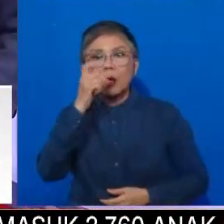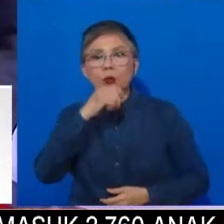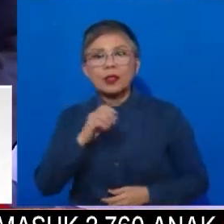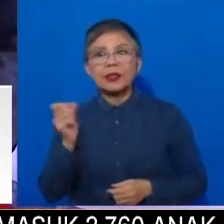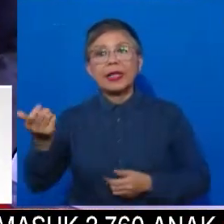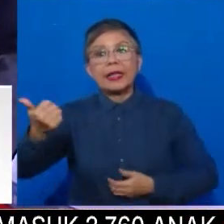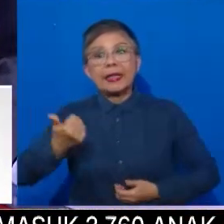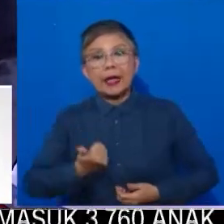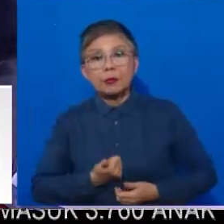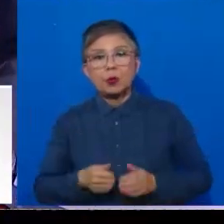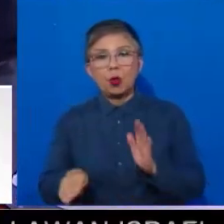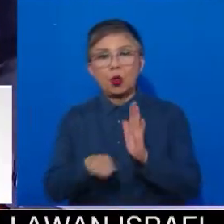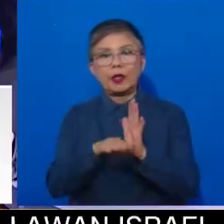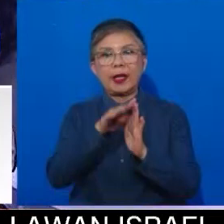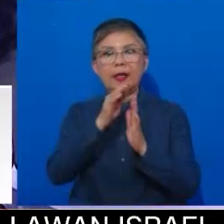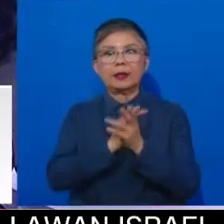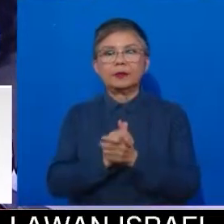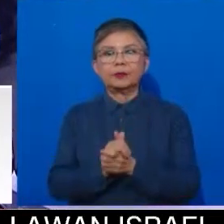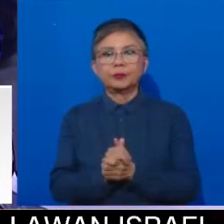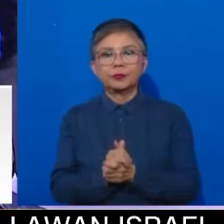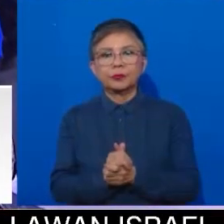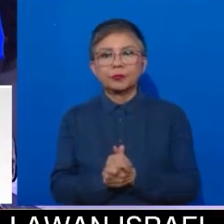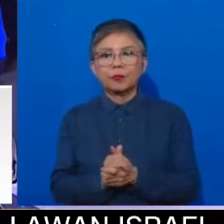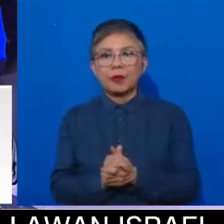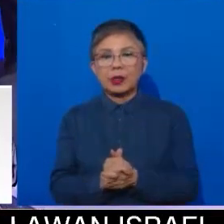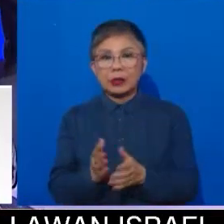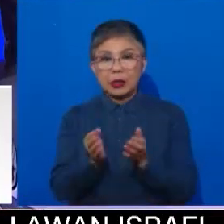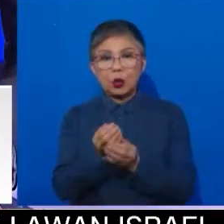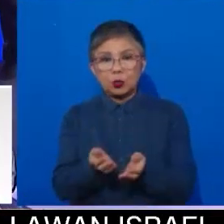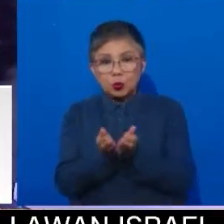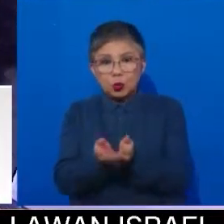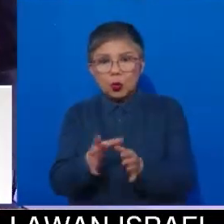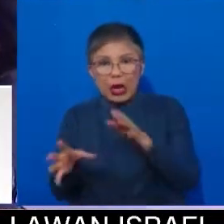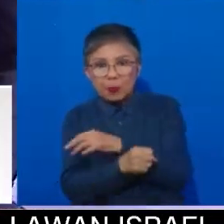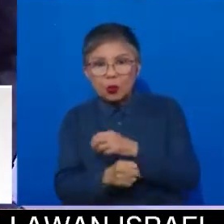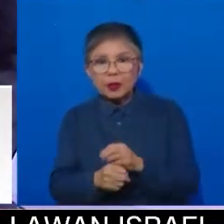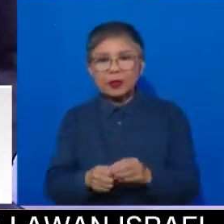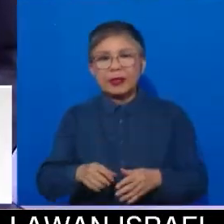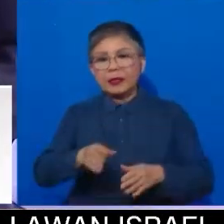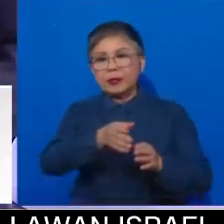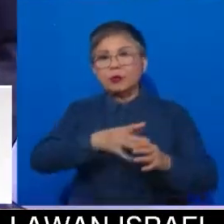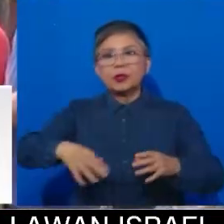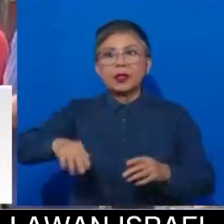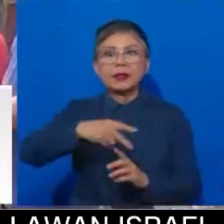hotel. Sementara itu tiga perompak kapal yang beraksi di perairan Selat Singapura ditangkap.